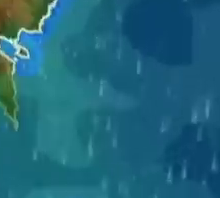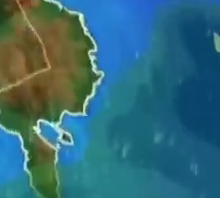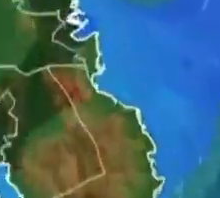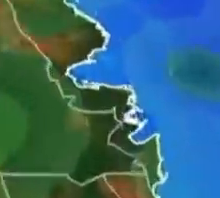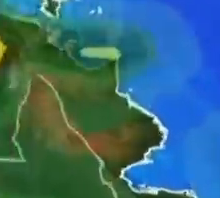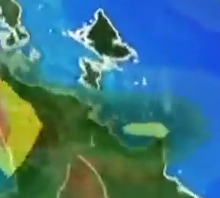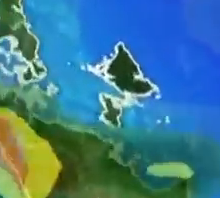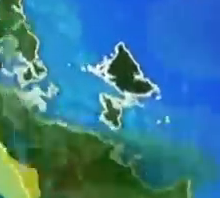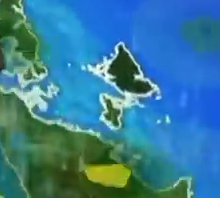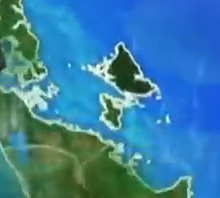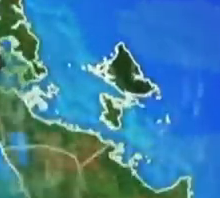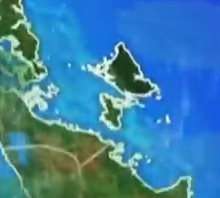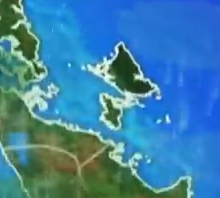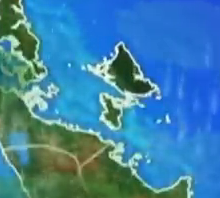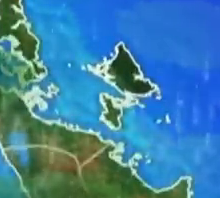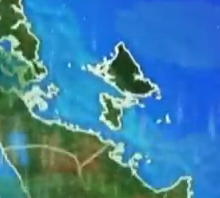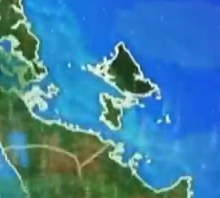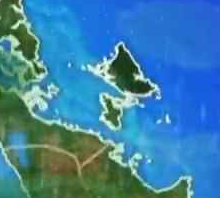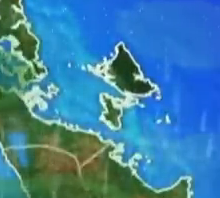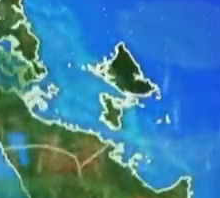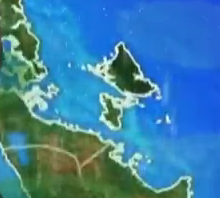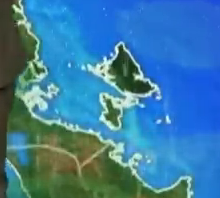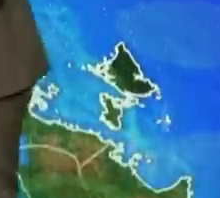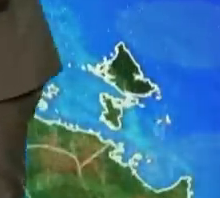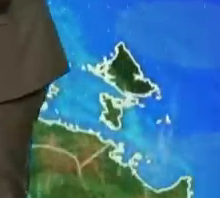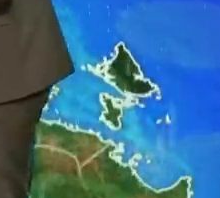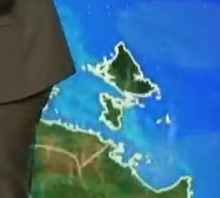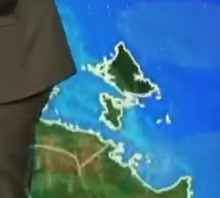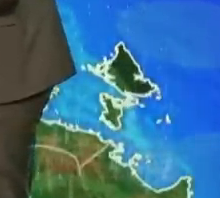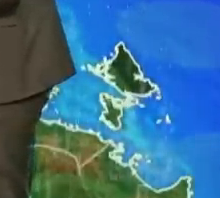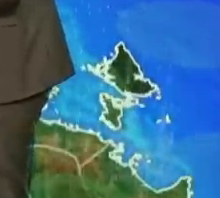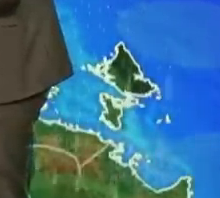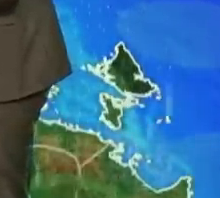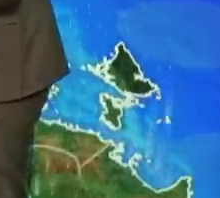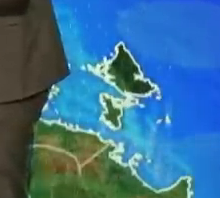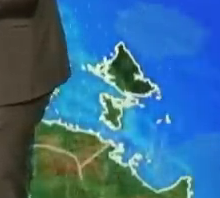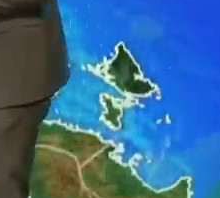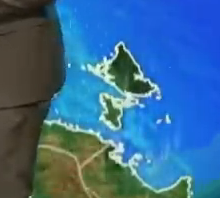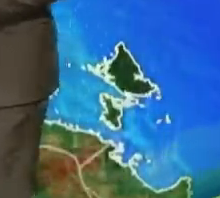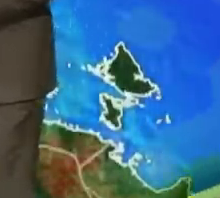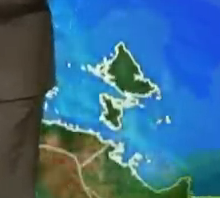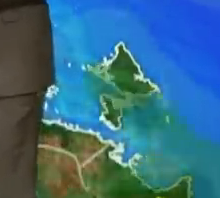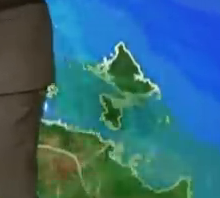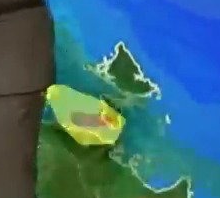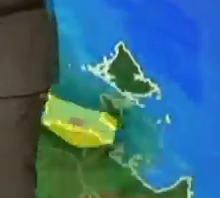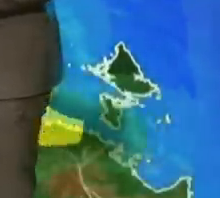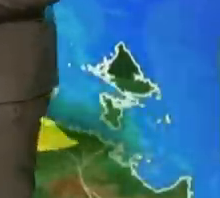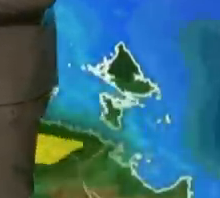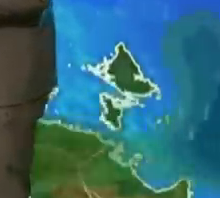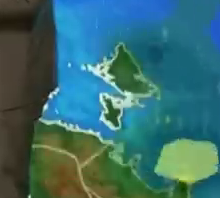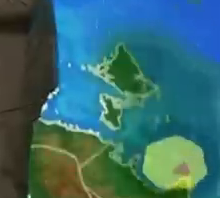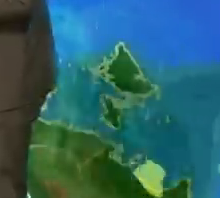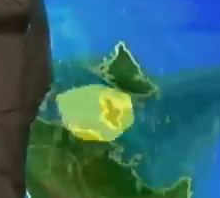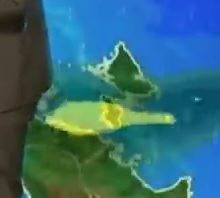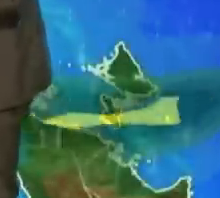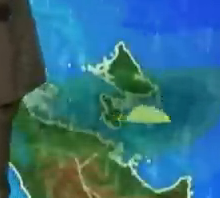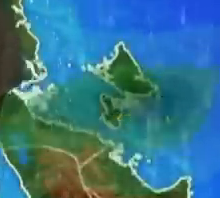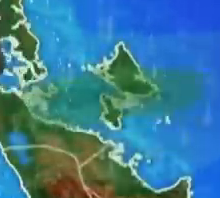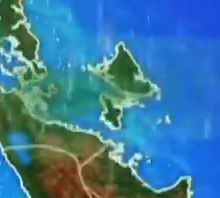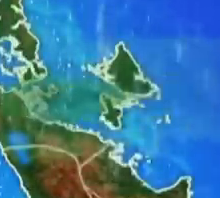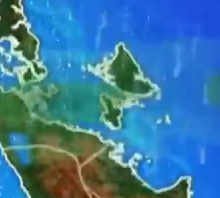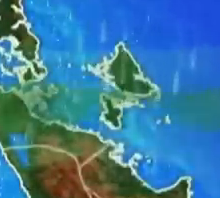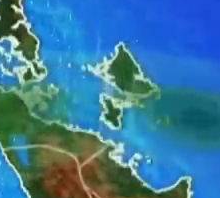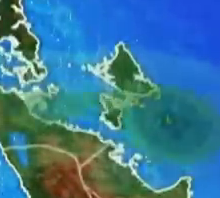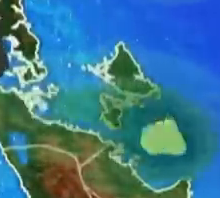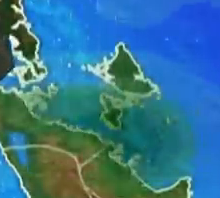Visayas, maulan sa malaking bahagi sa umaga po, lalo na dito sa may Southern Leyte at magapatuloy ang mga pag-ulan sa Eastern Visayas at